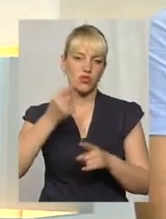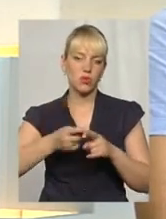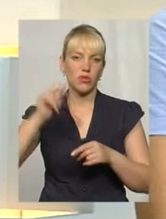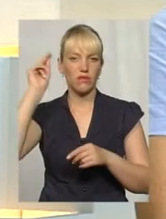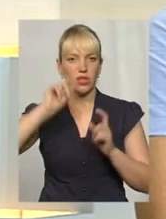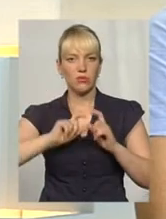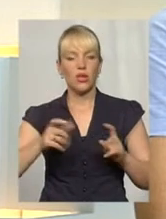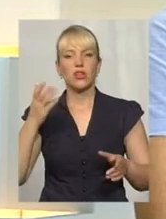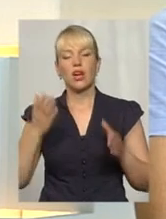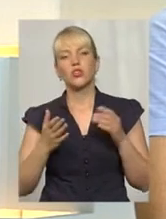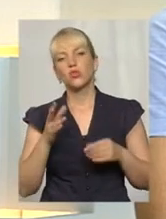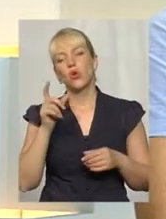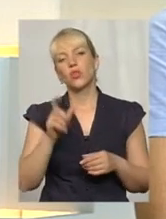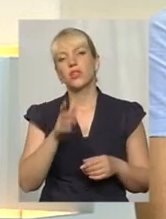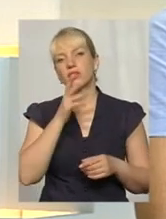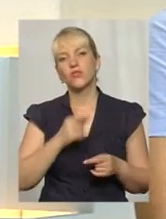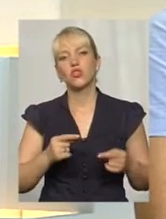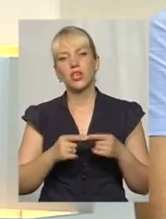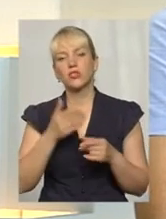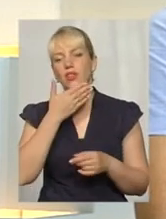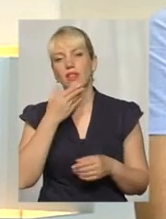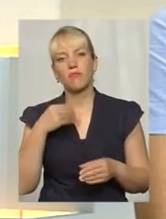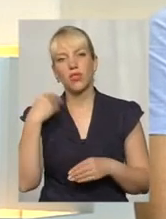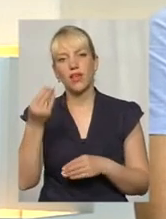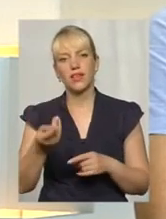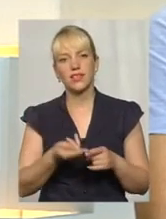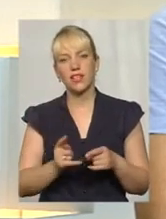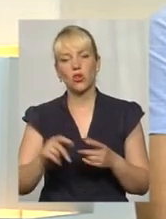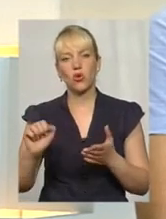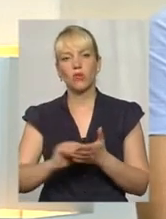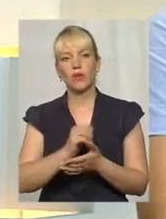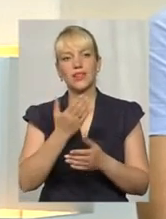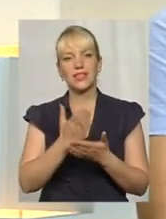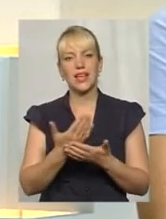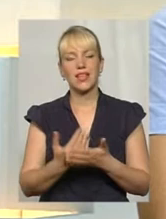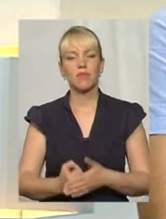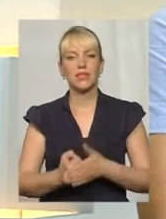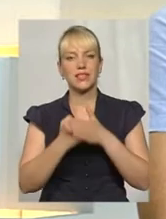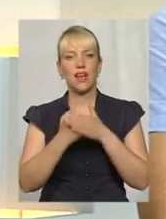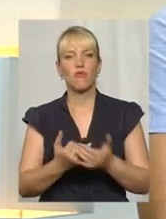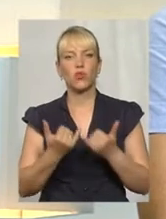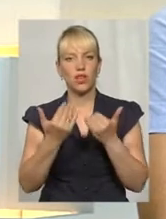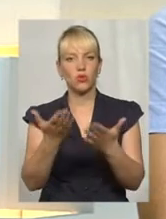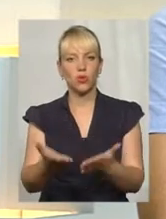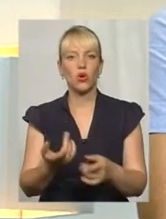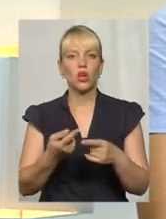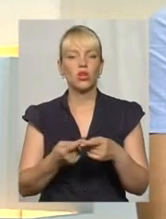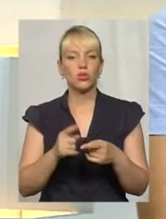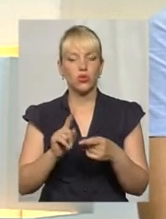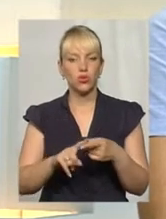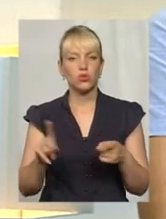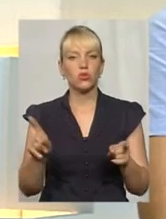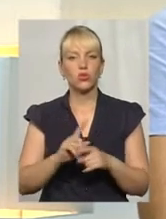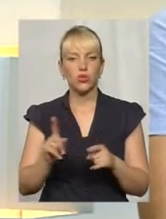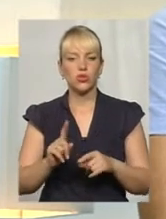вона своєчасно не подає такі документи, це відповідно є підставою для того, щоб